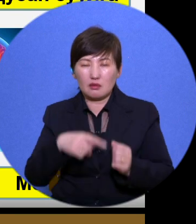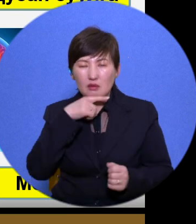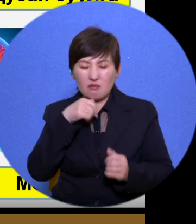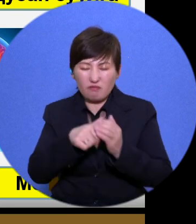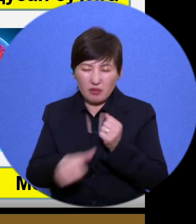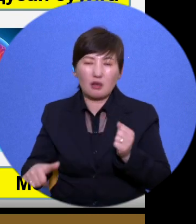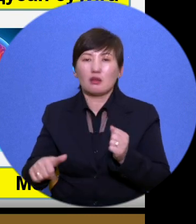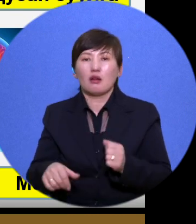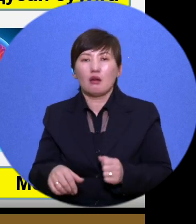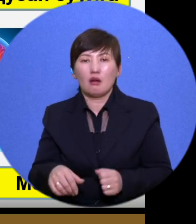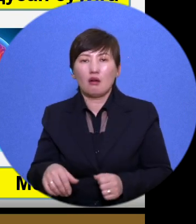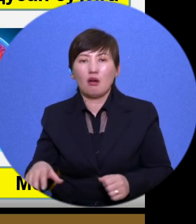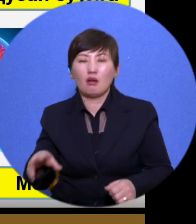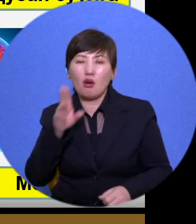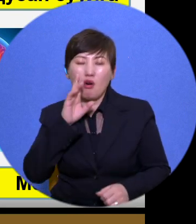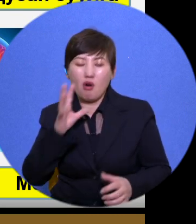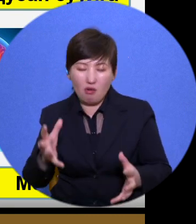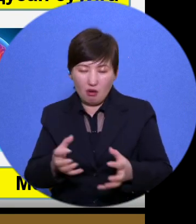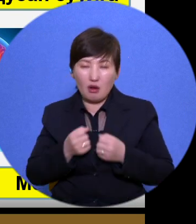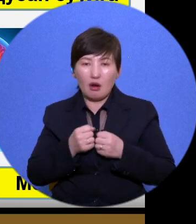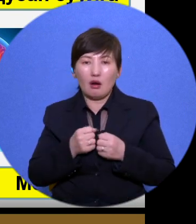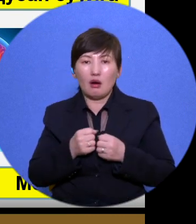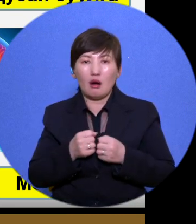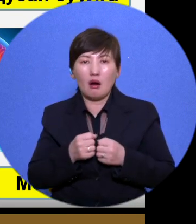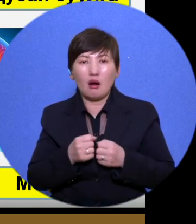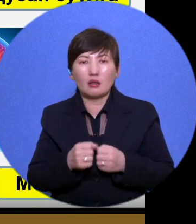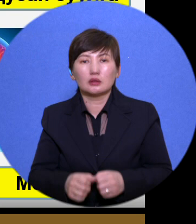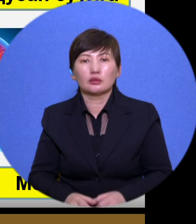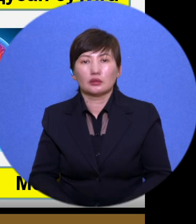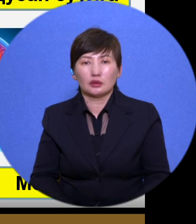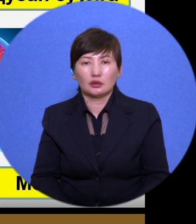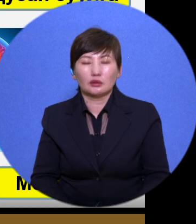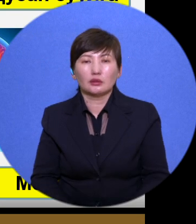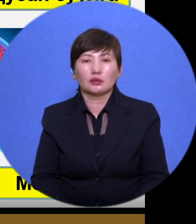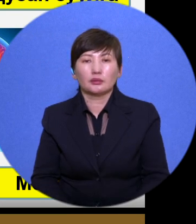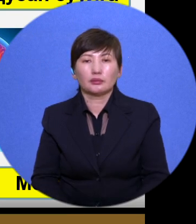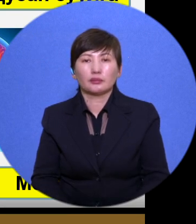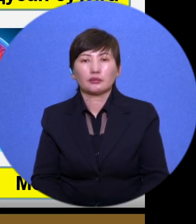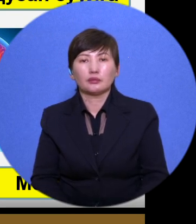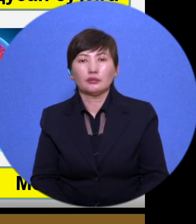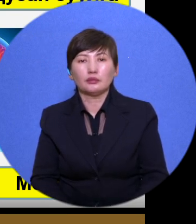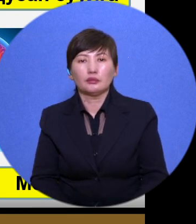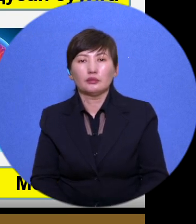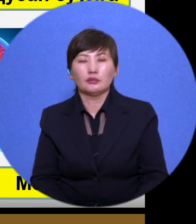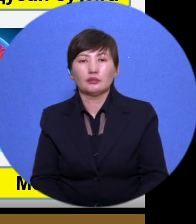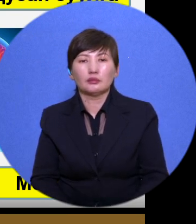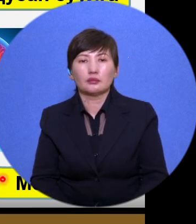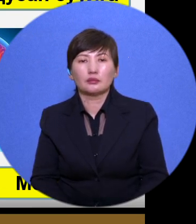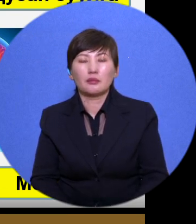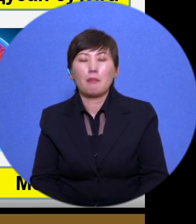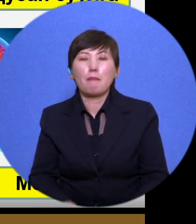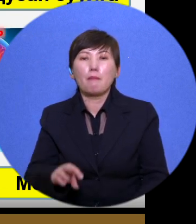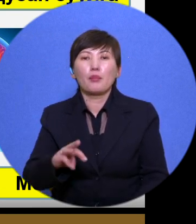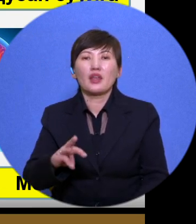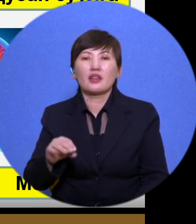замаар дамжиж бие даа халдварлах нь байна. За, квитин бол бэлгийн замаар болон ахуйн замаар халдварладаг өвчин байх нэ. За, менингит болохоор